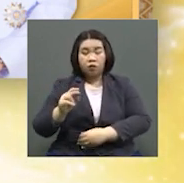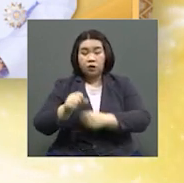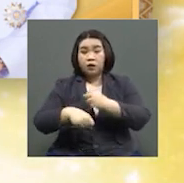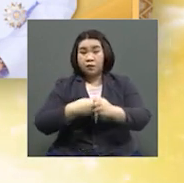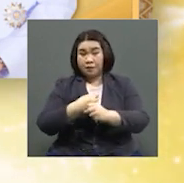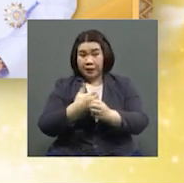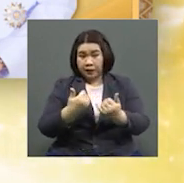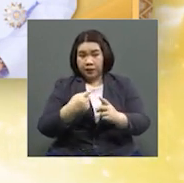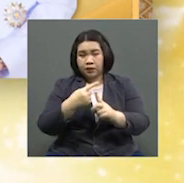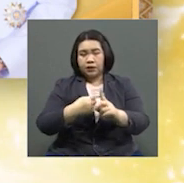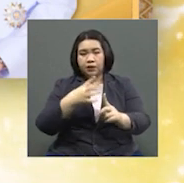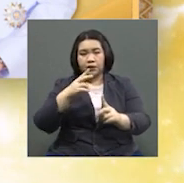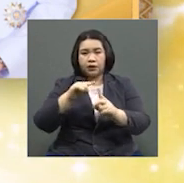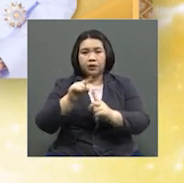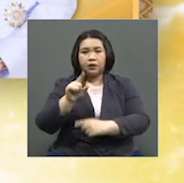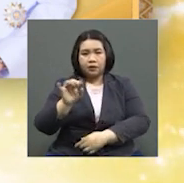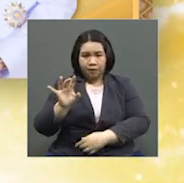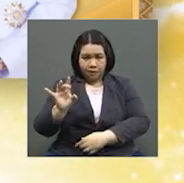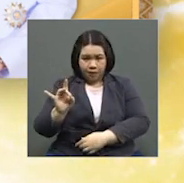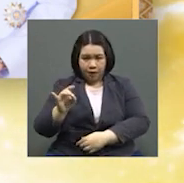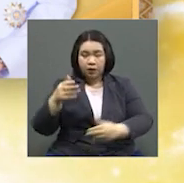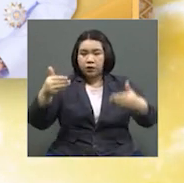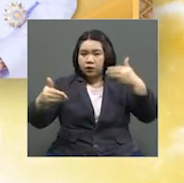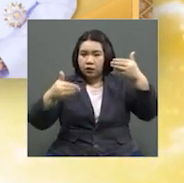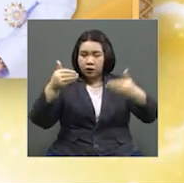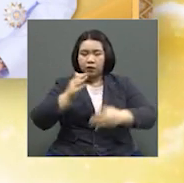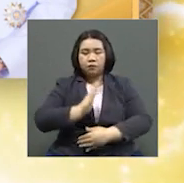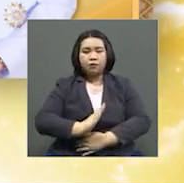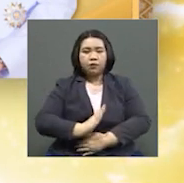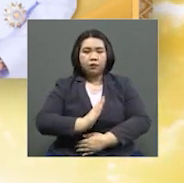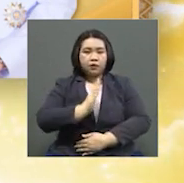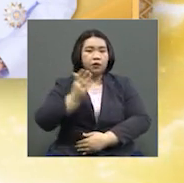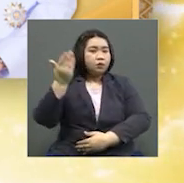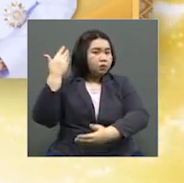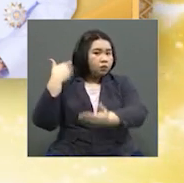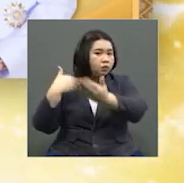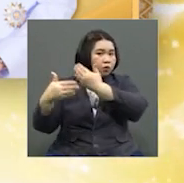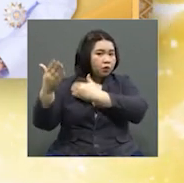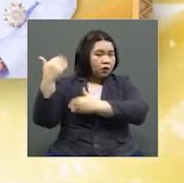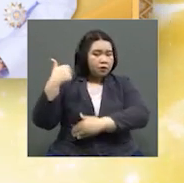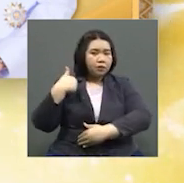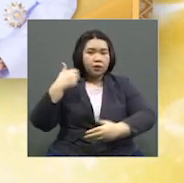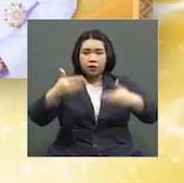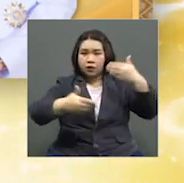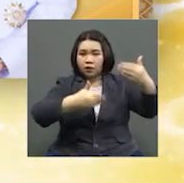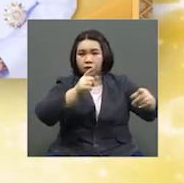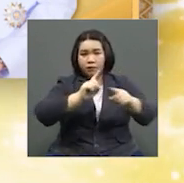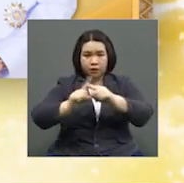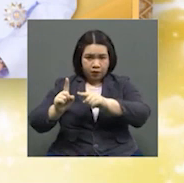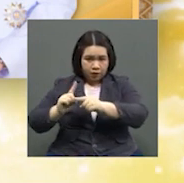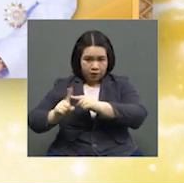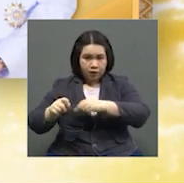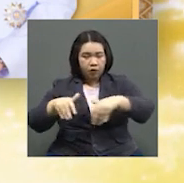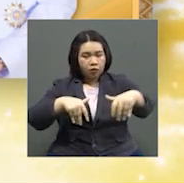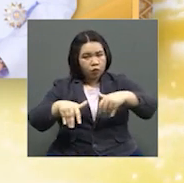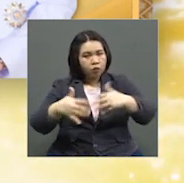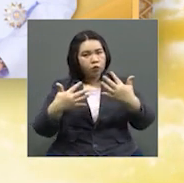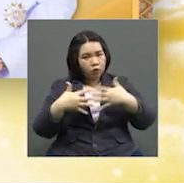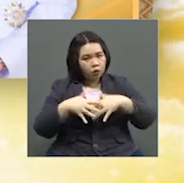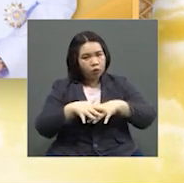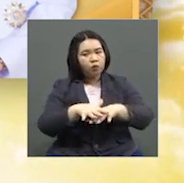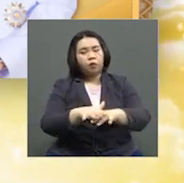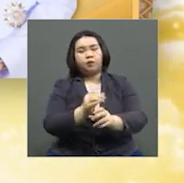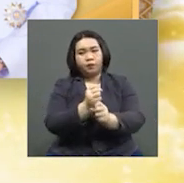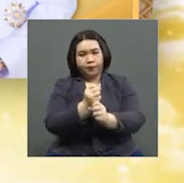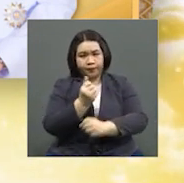โดยนายกรัฐมนตรีคุณเศรษฐาทวีศิลป์ในนามคณะกรรมการอำนวยการจัดงานเฉลิมพระเกียรติพระบาทสมเด็จพระเจ้าอยู่หัว